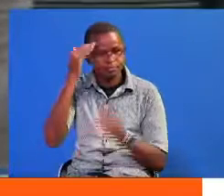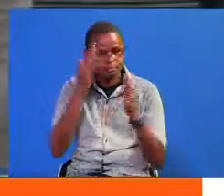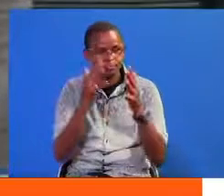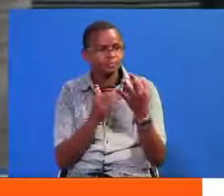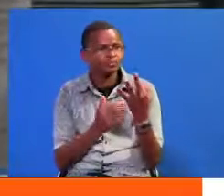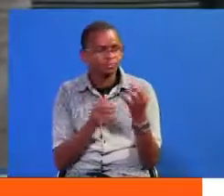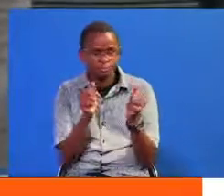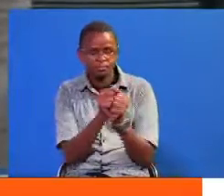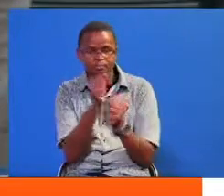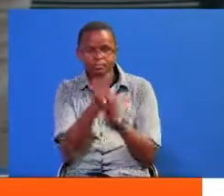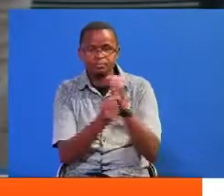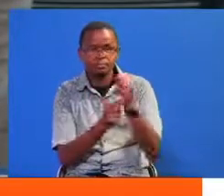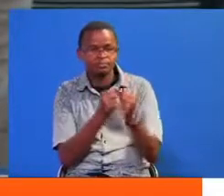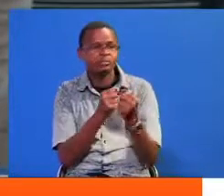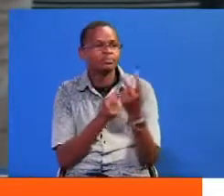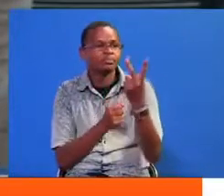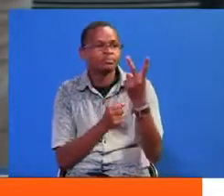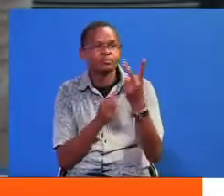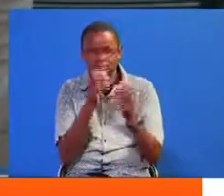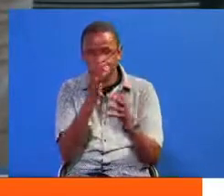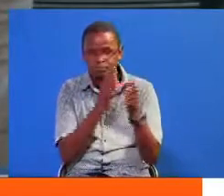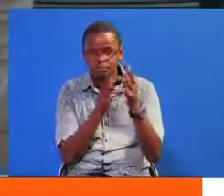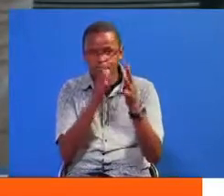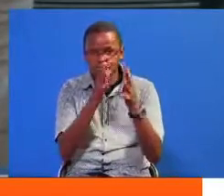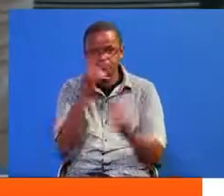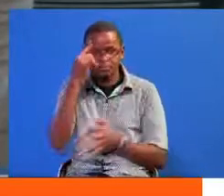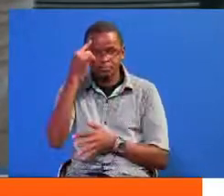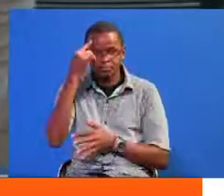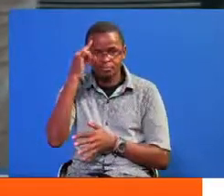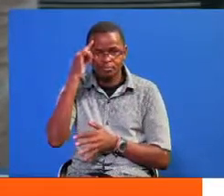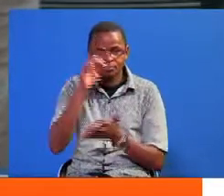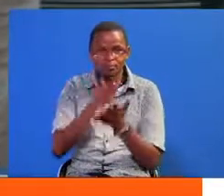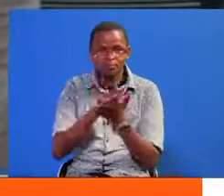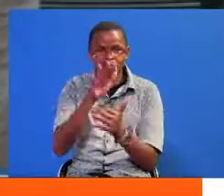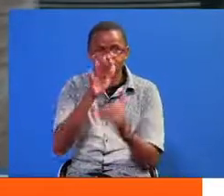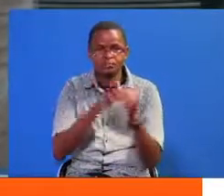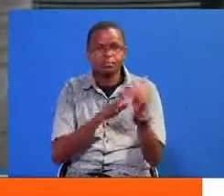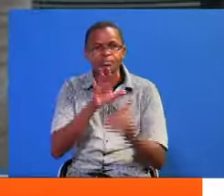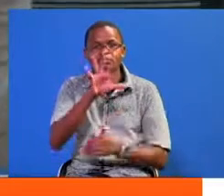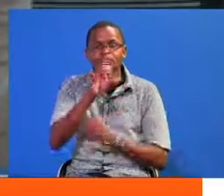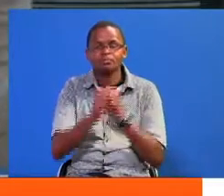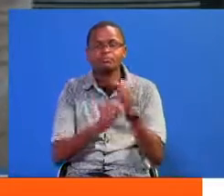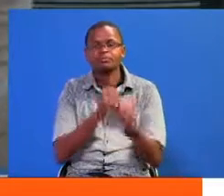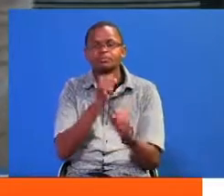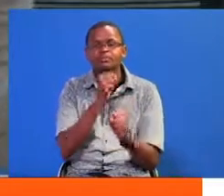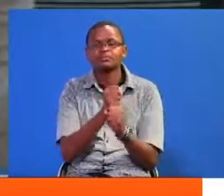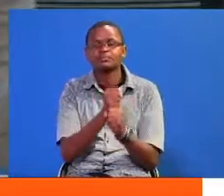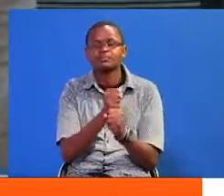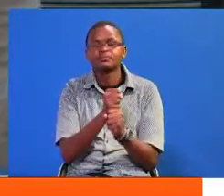years. Two of the judges have been there for more than 5 years.